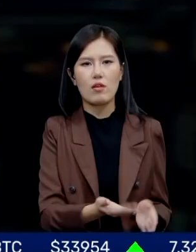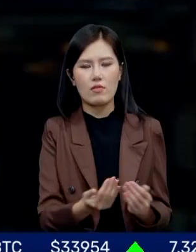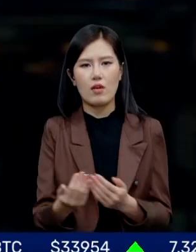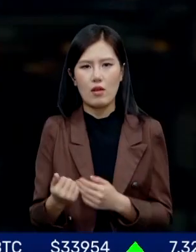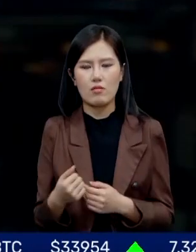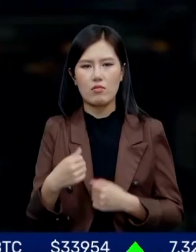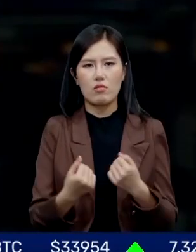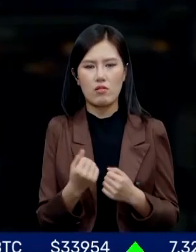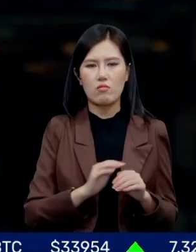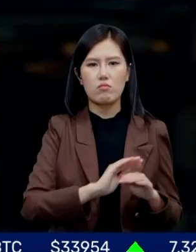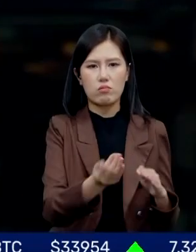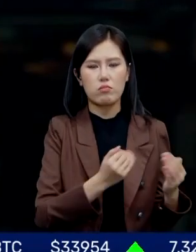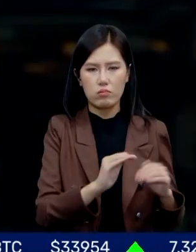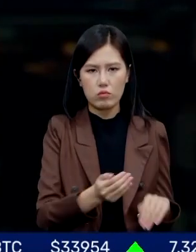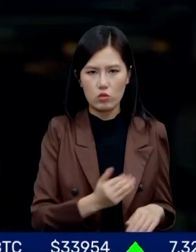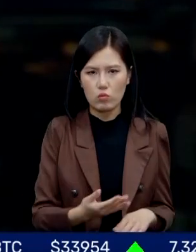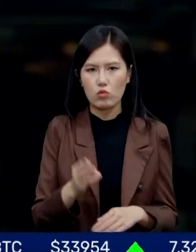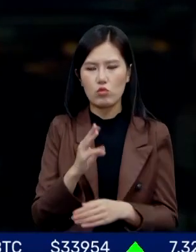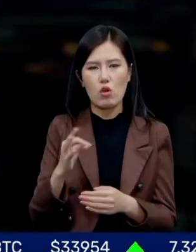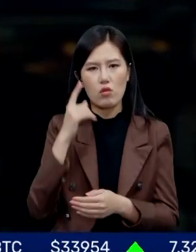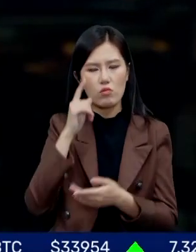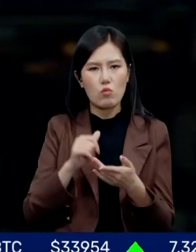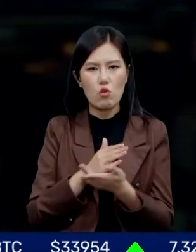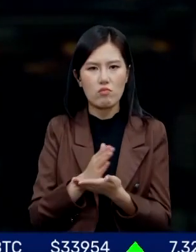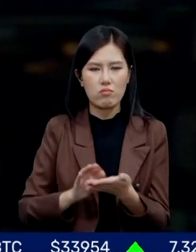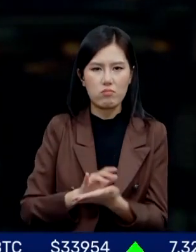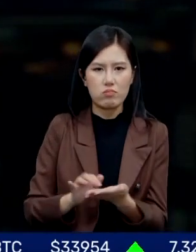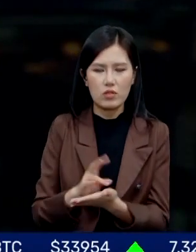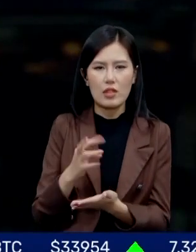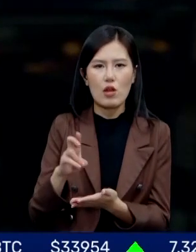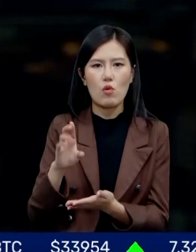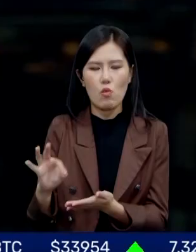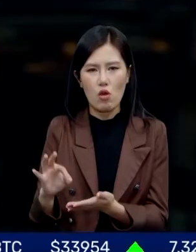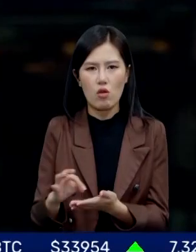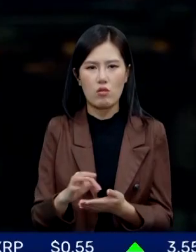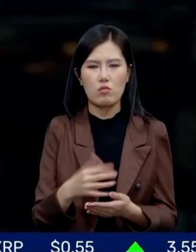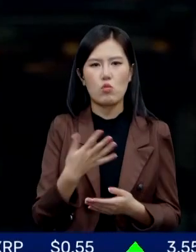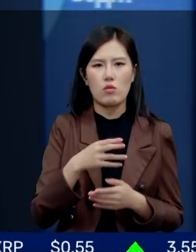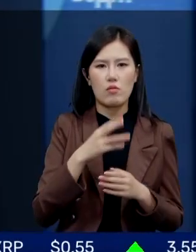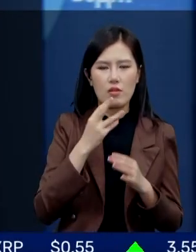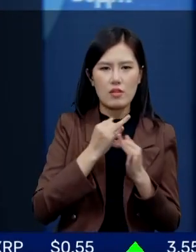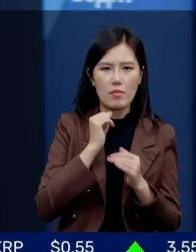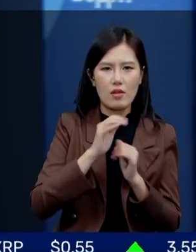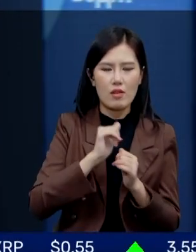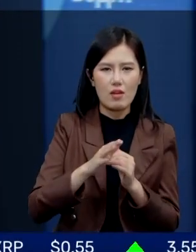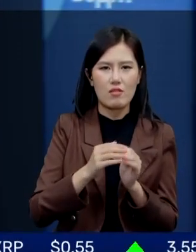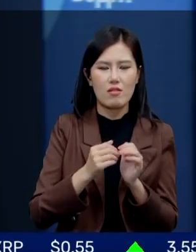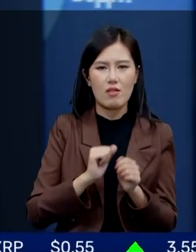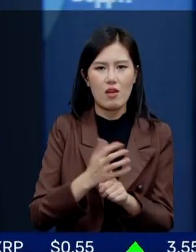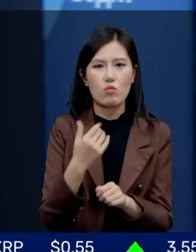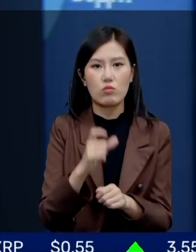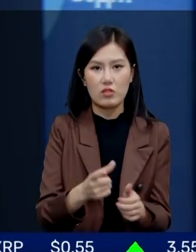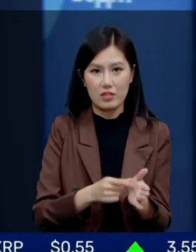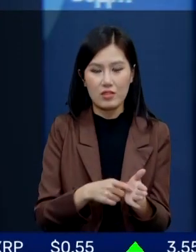10 нягтлан одоо хүний нөөц тэгээ маркетингийн багтаа байх хэрэгтэй баг. Тэгэхээр яг энэ дээр Монголд бол одоо шууд